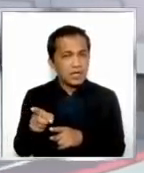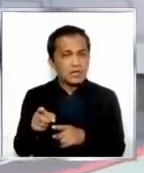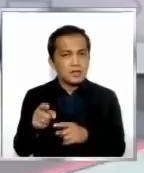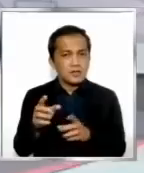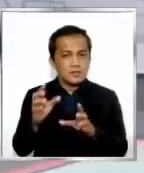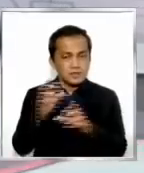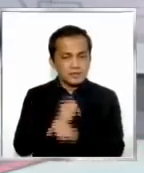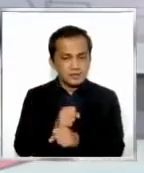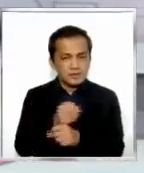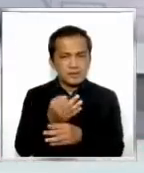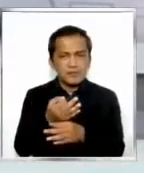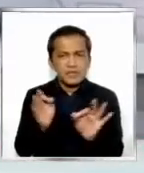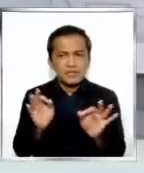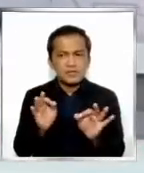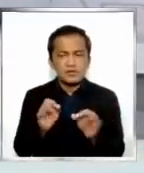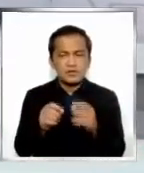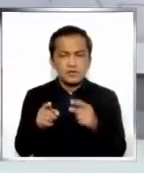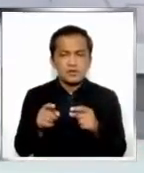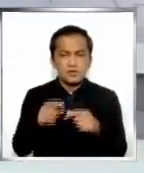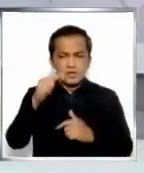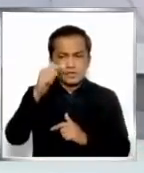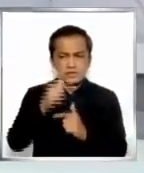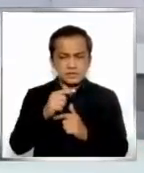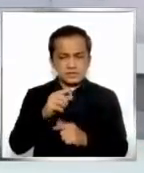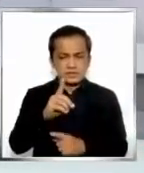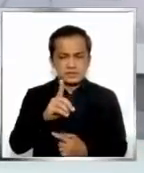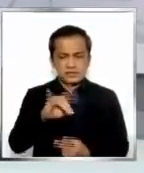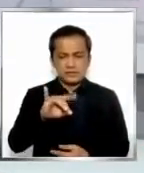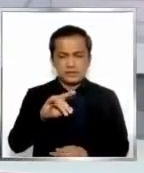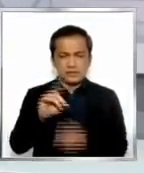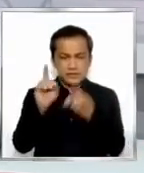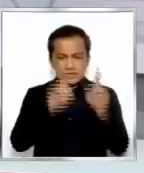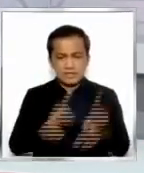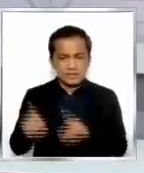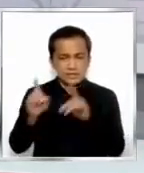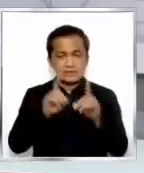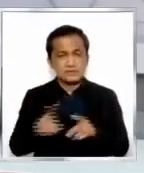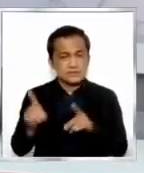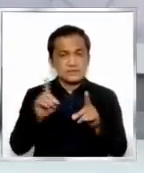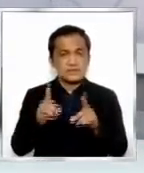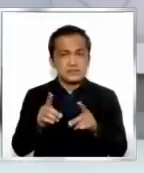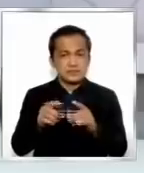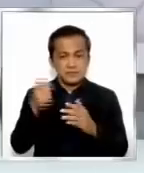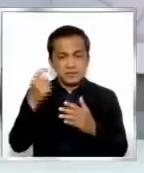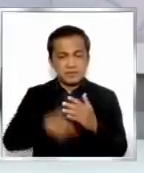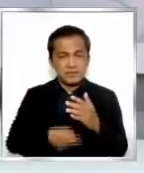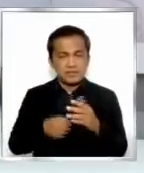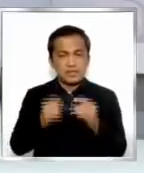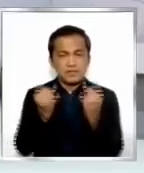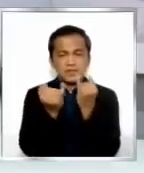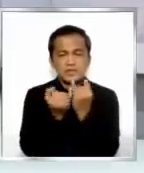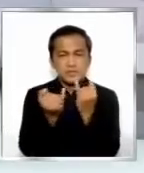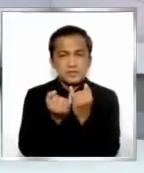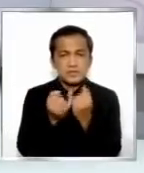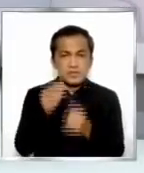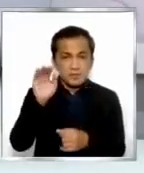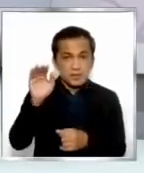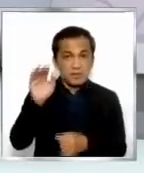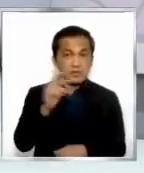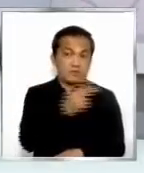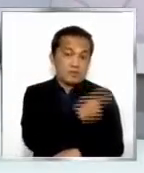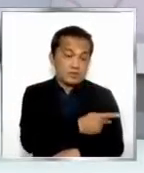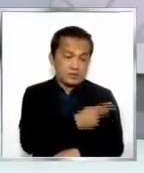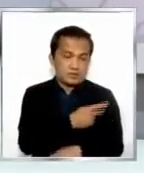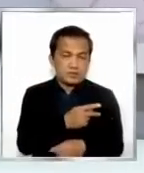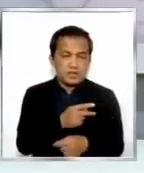at walang limitasyong dialysis sessions na sinasagot ng PhilHealth. Panawagan ng ilang pasyente, palawigin